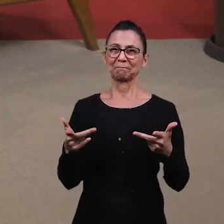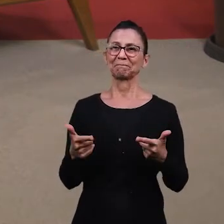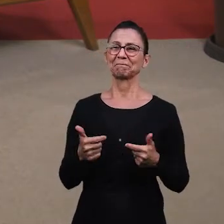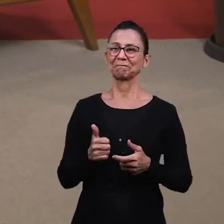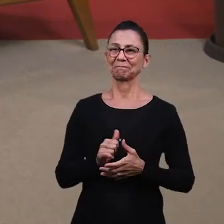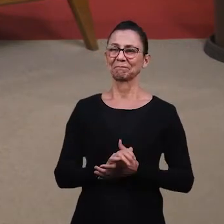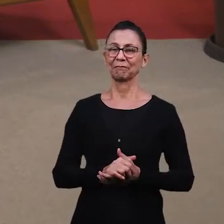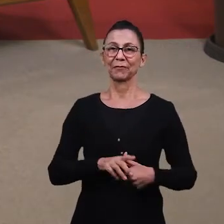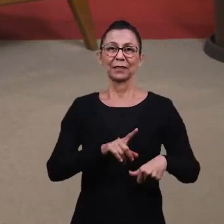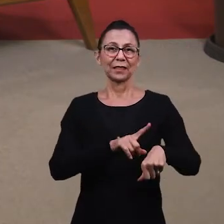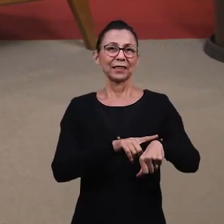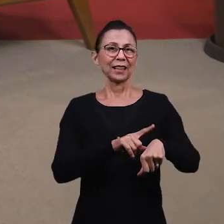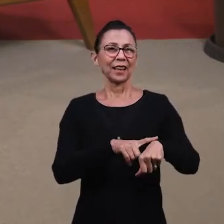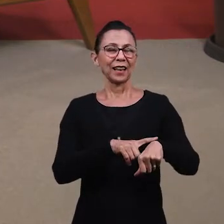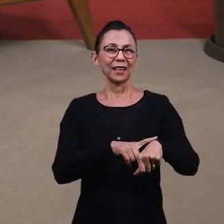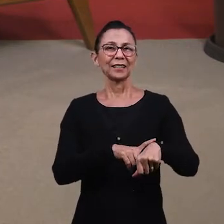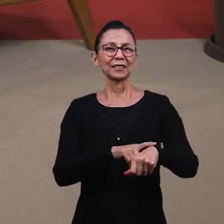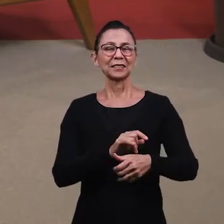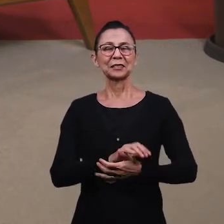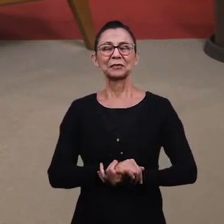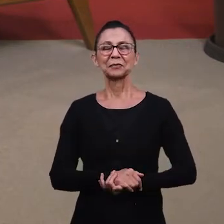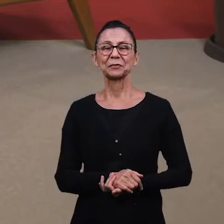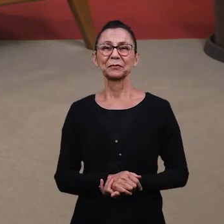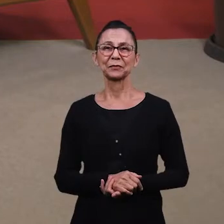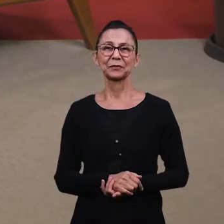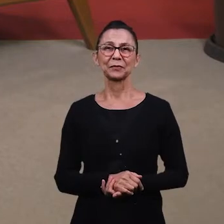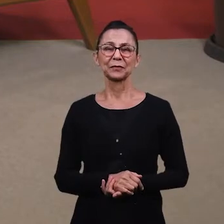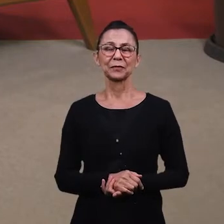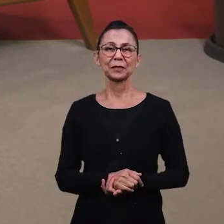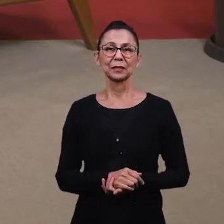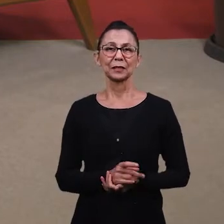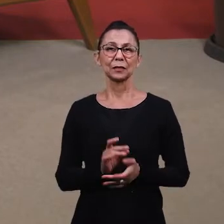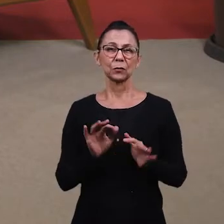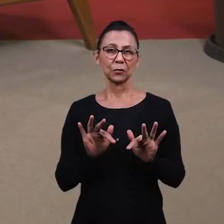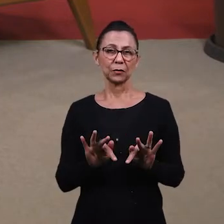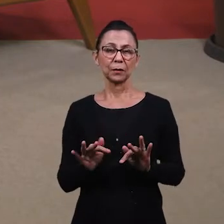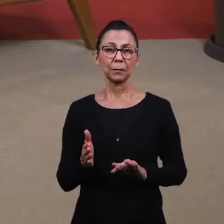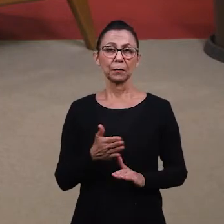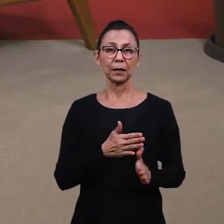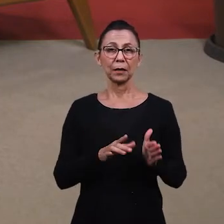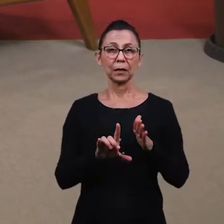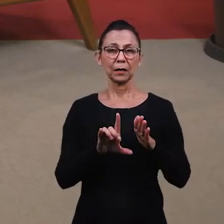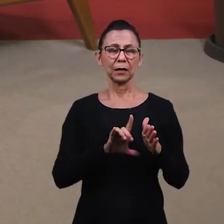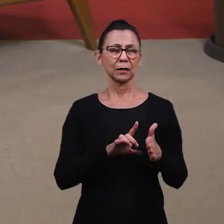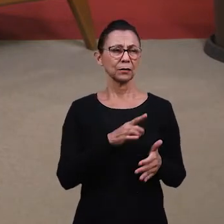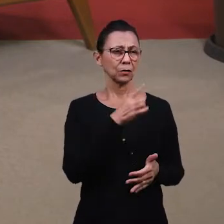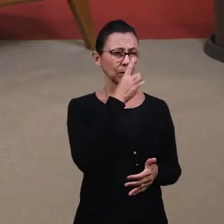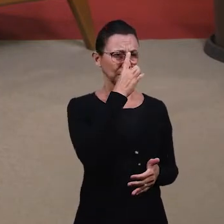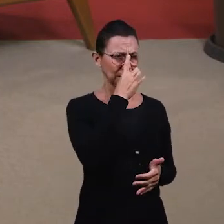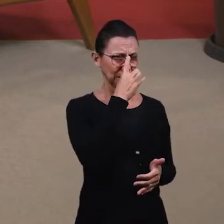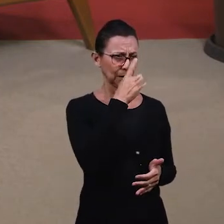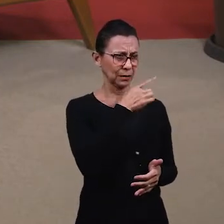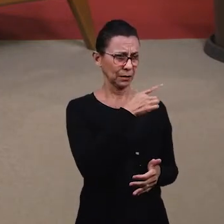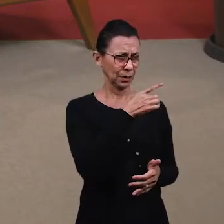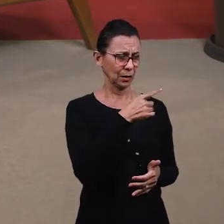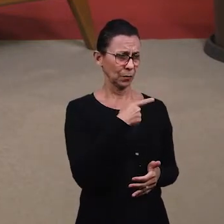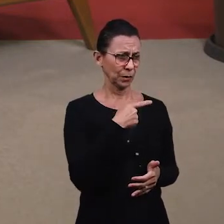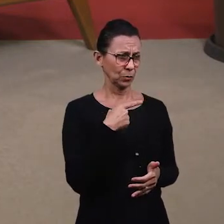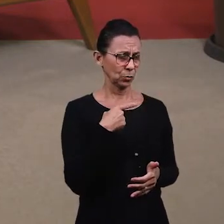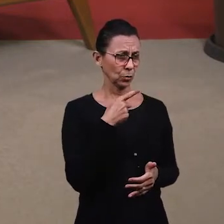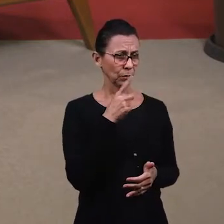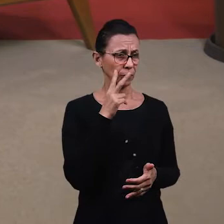cette fête. Cela est merveilleux. Comme nous avons dit, notre temps est déjà très avancé, mais je voulais passer la parole au pasteur